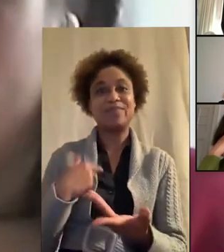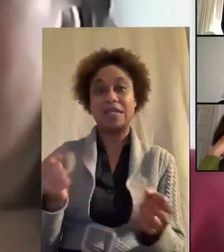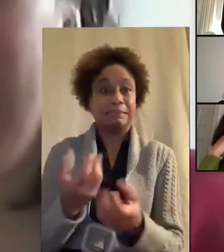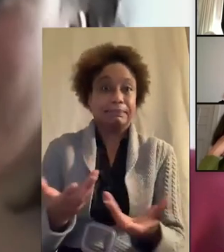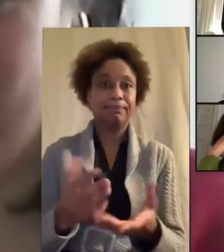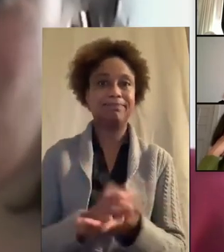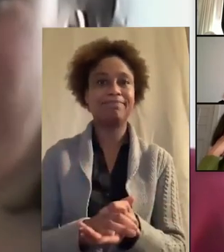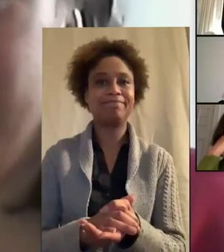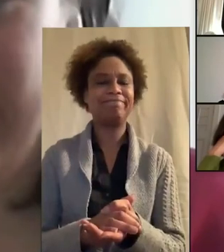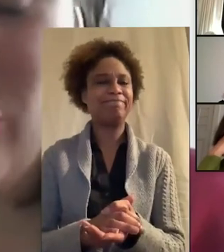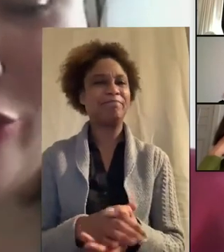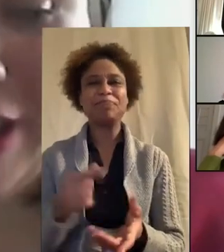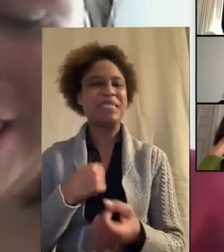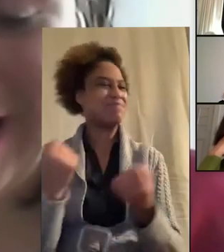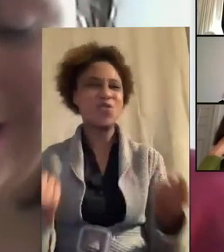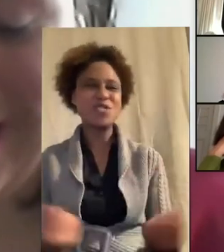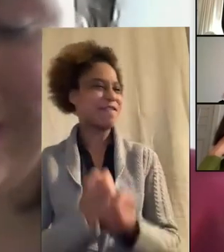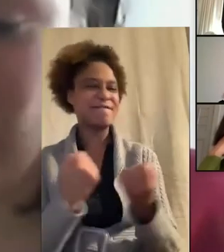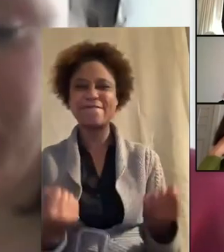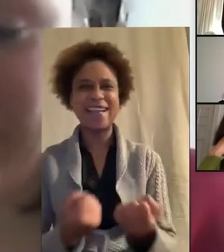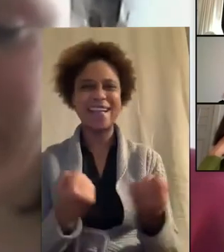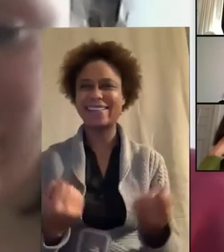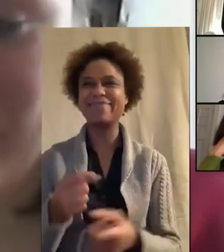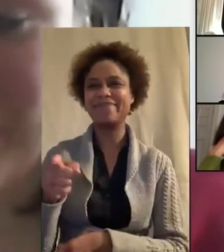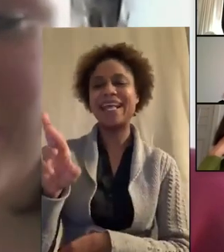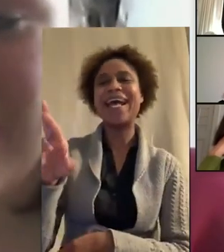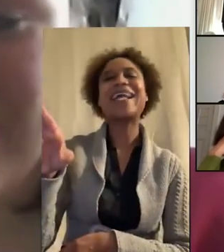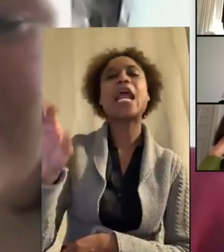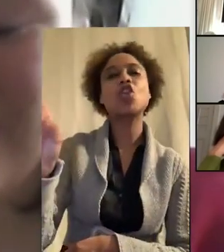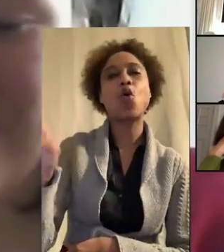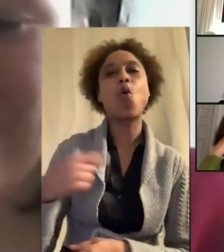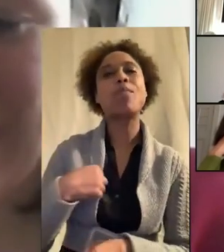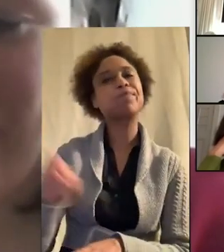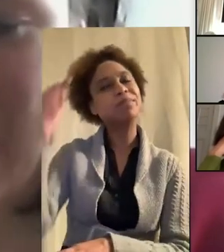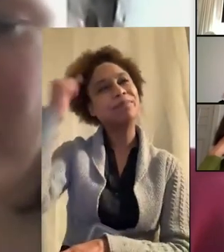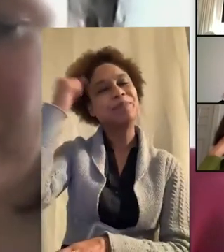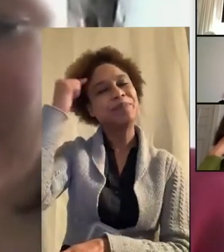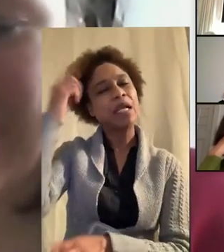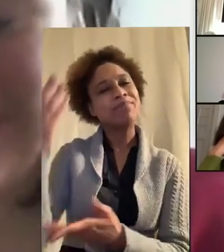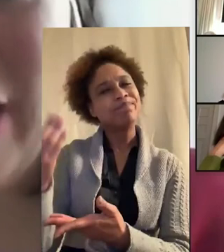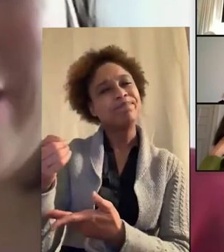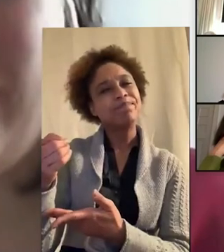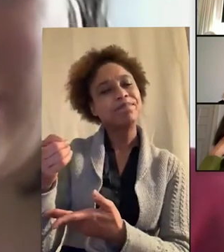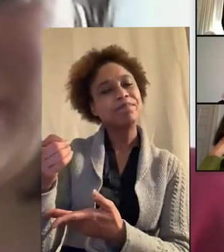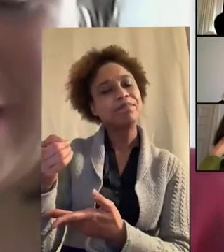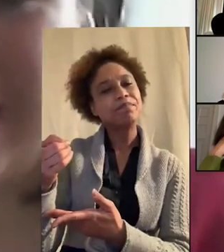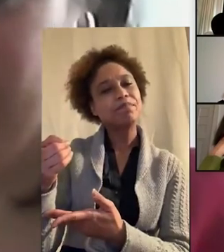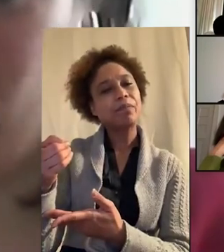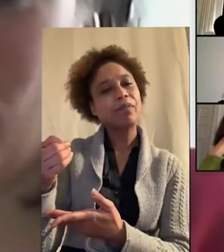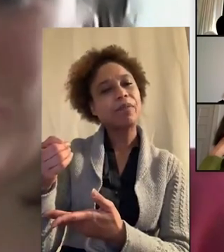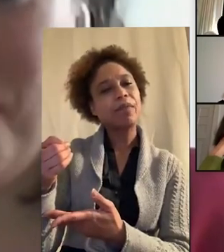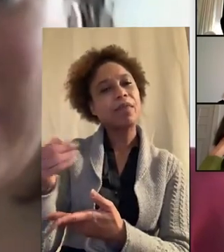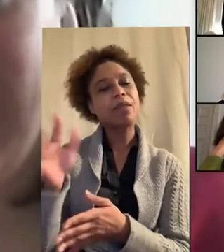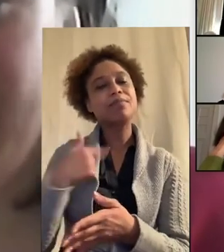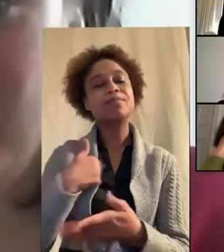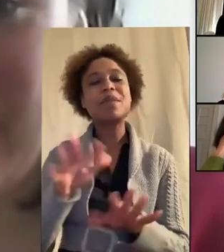Die routekaart voor de coalitie voor inclusie, die gaat echt in op festivals. En wij hebben daarbij echt heel erg de samenwerking